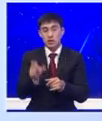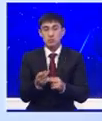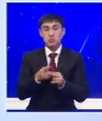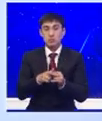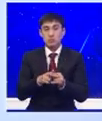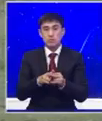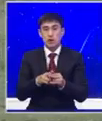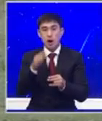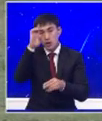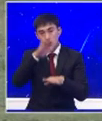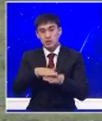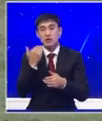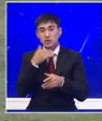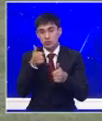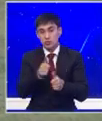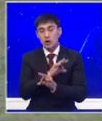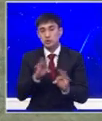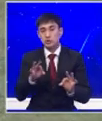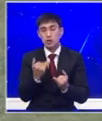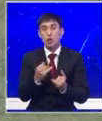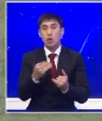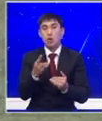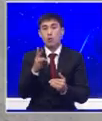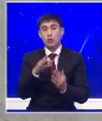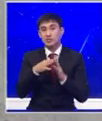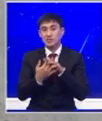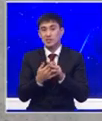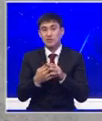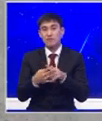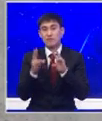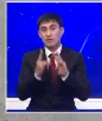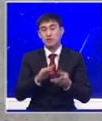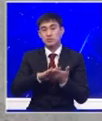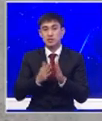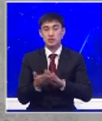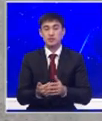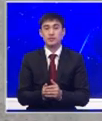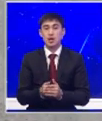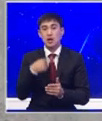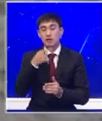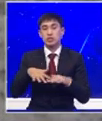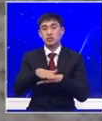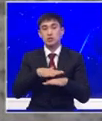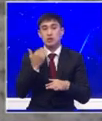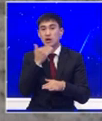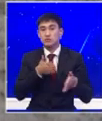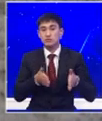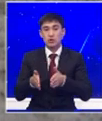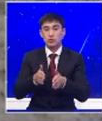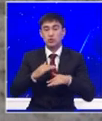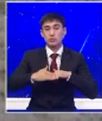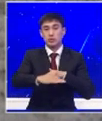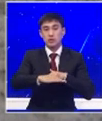акимата, сделаны качественно, то опоры ЛЭП, размещенные за средства жителей села, находятся в аварийном состоянии. Сетуют жители и на качество дорожного